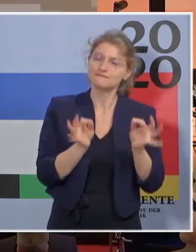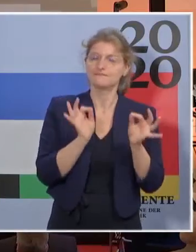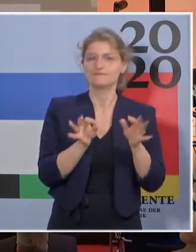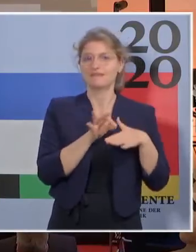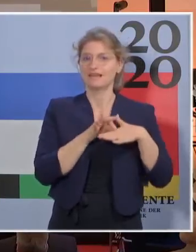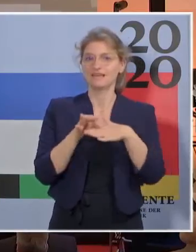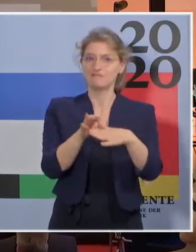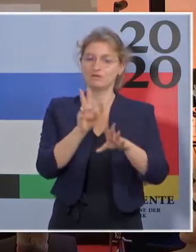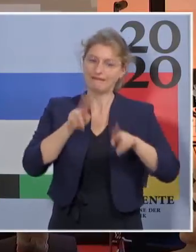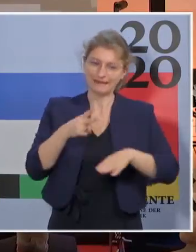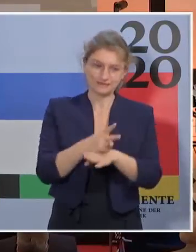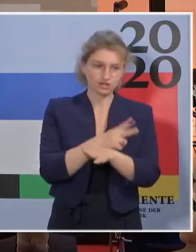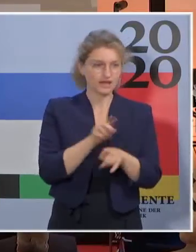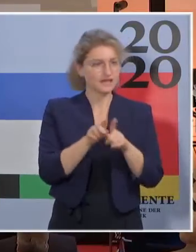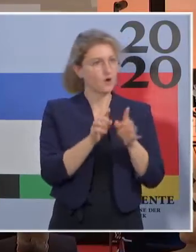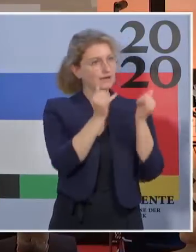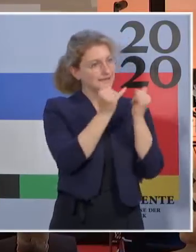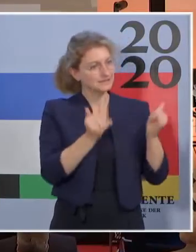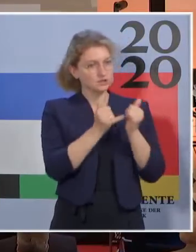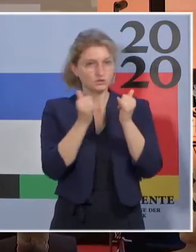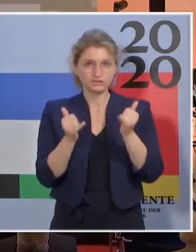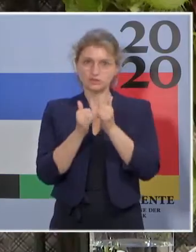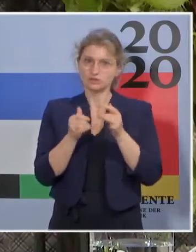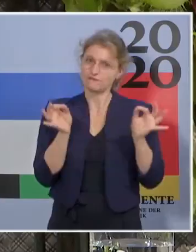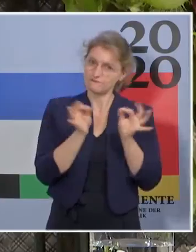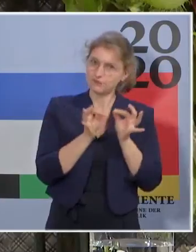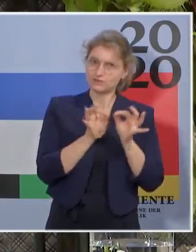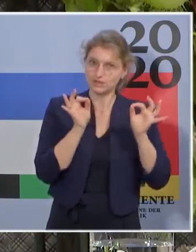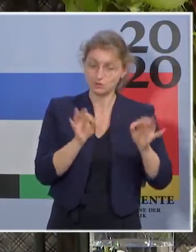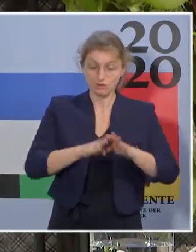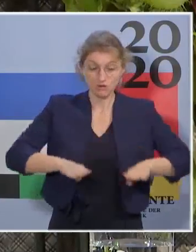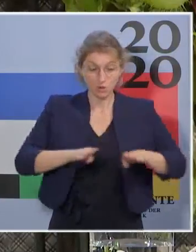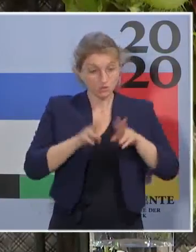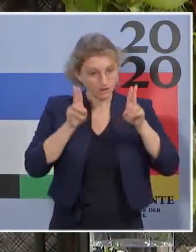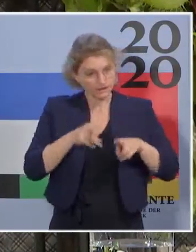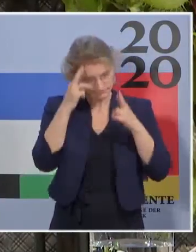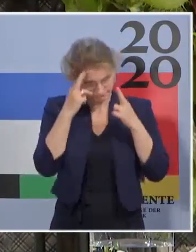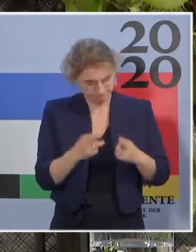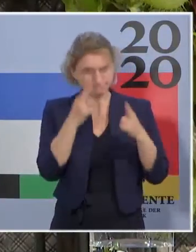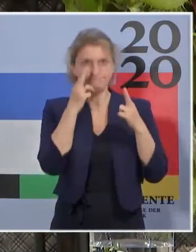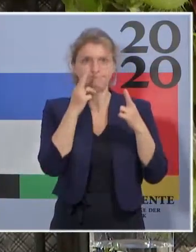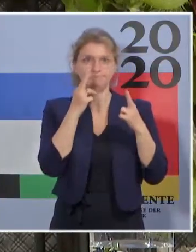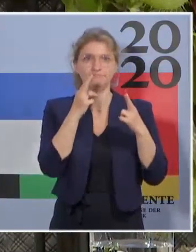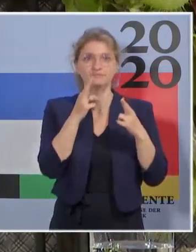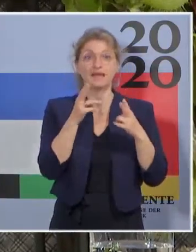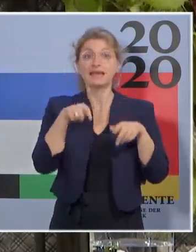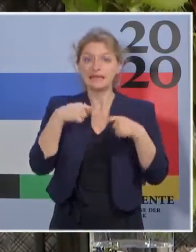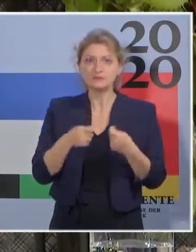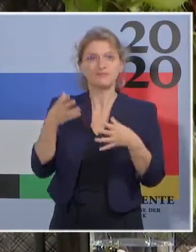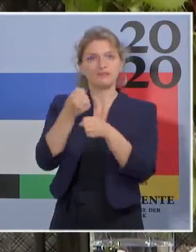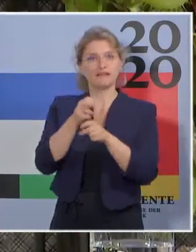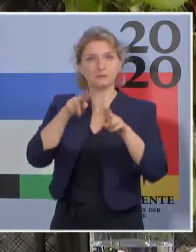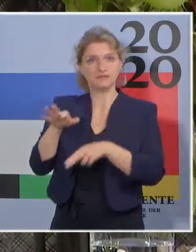mit funktionsfähigen Institutionen leben, dass die Grundrechte geachtet werden, dass es einen Verfassungsgerichtshof gibt,